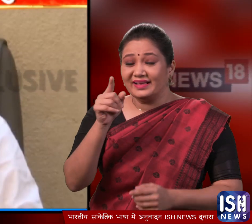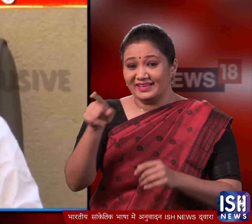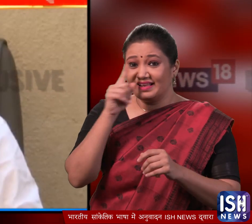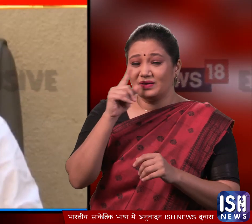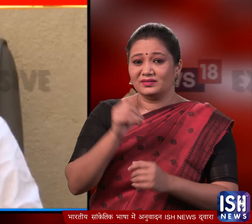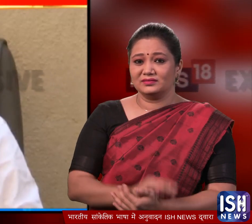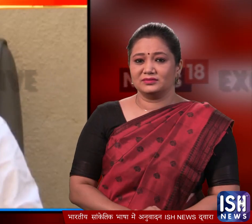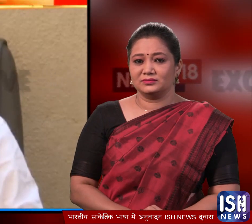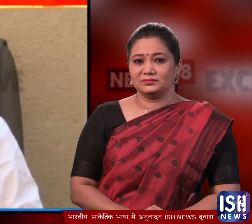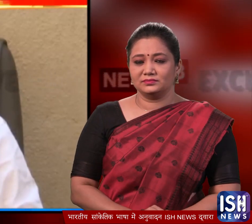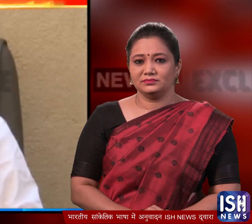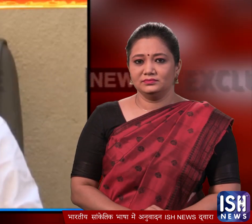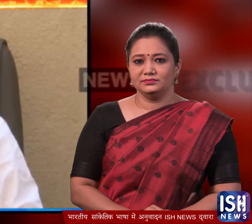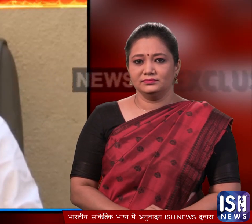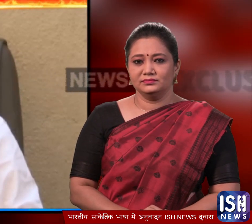जो